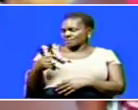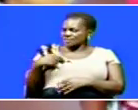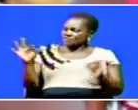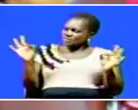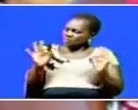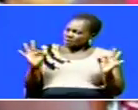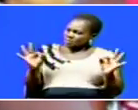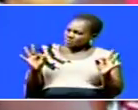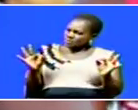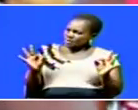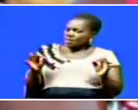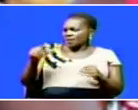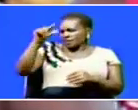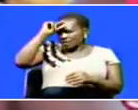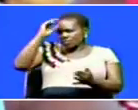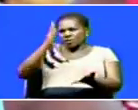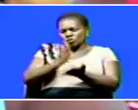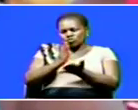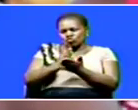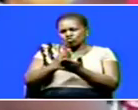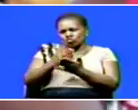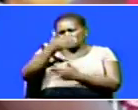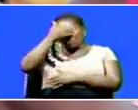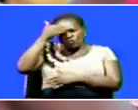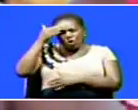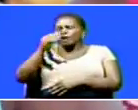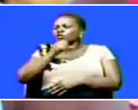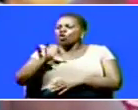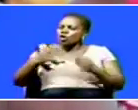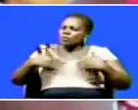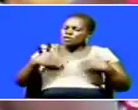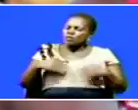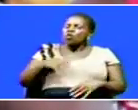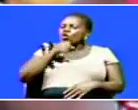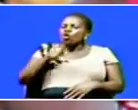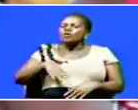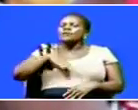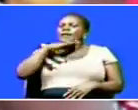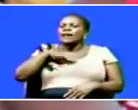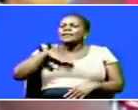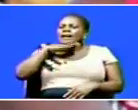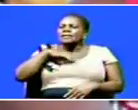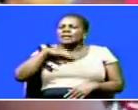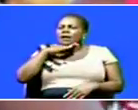Tunashangaa ikiwa serikali itafungia jicho na wazee wakiendelea kumalizika,